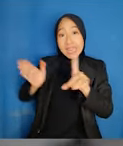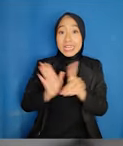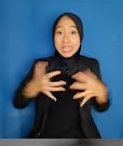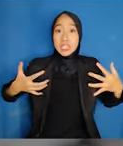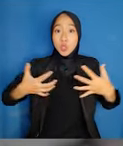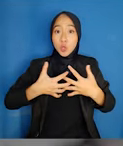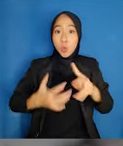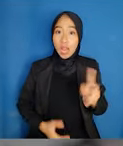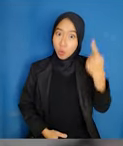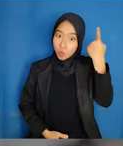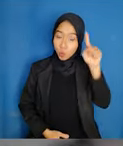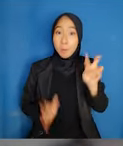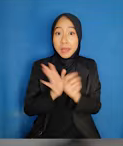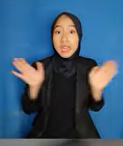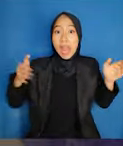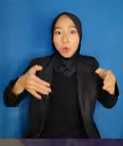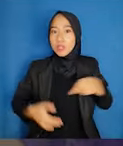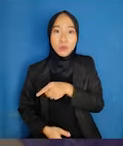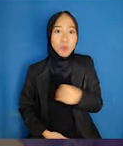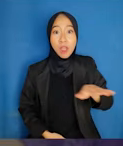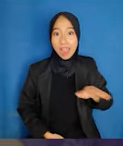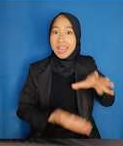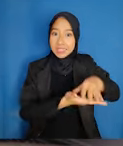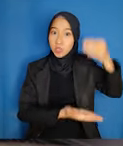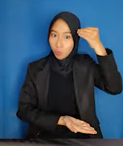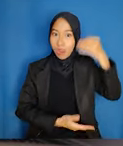untuk merangkul semua siswa.